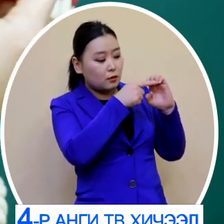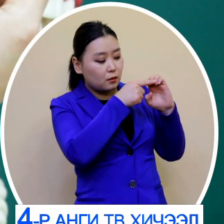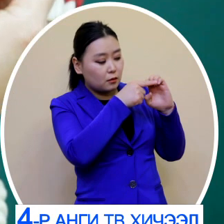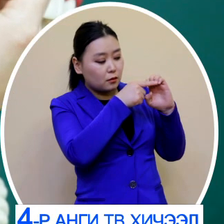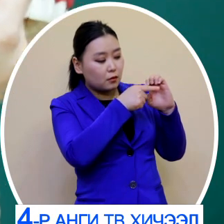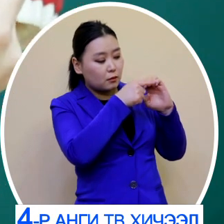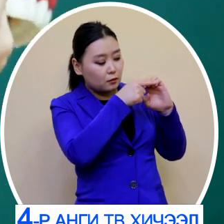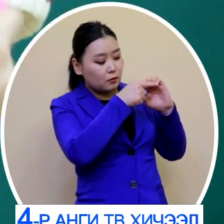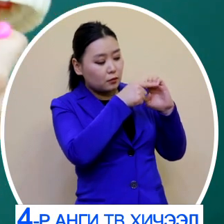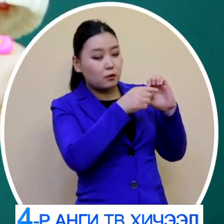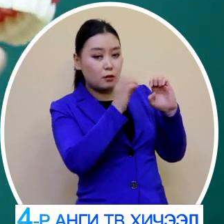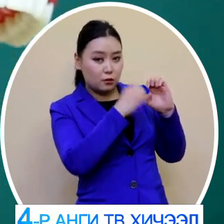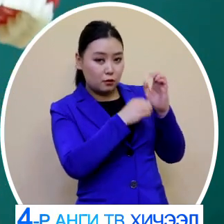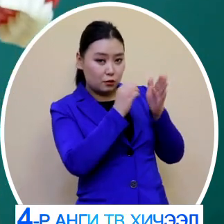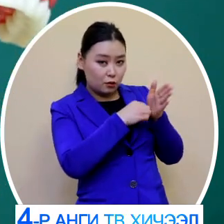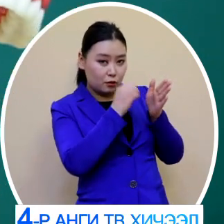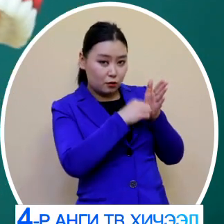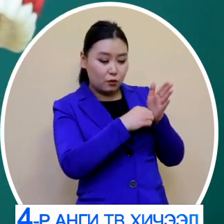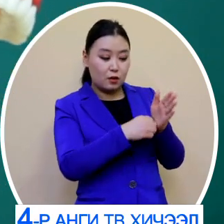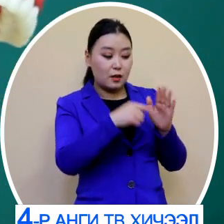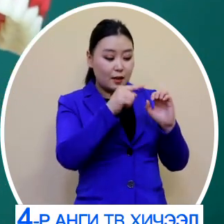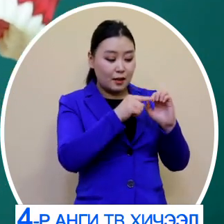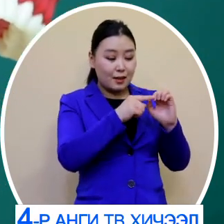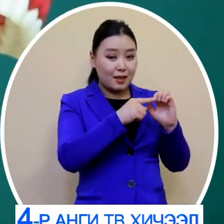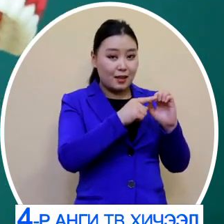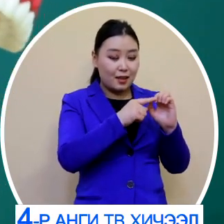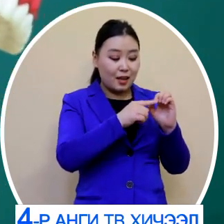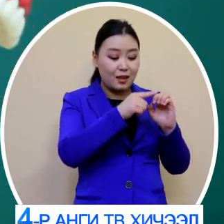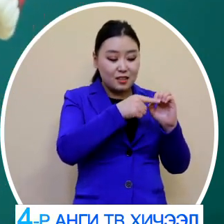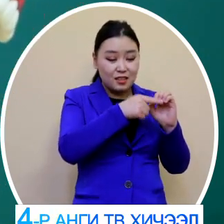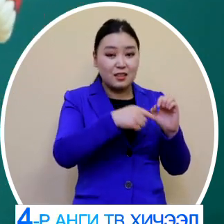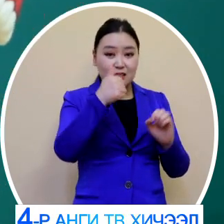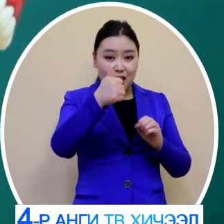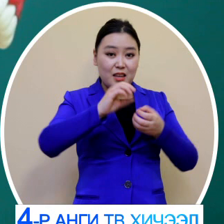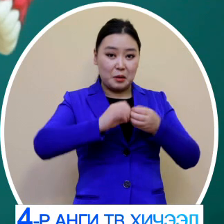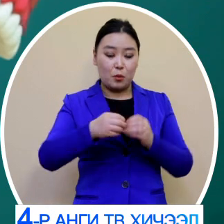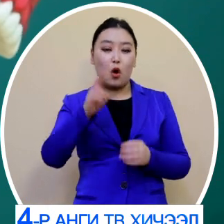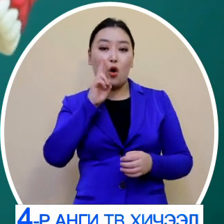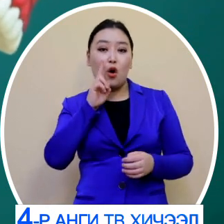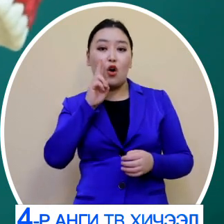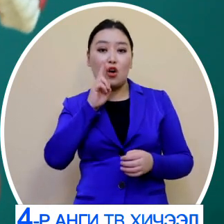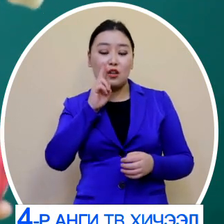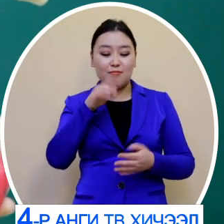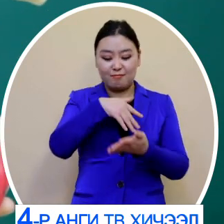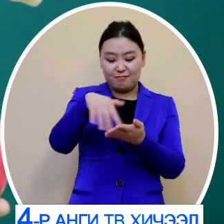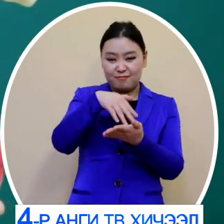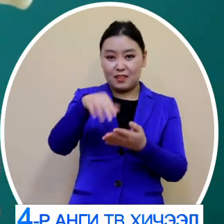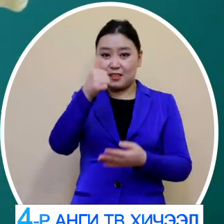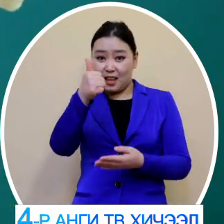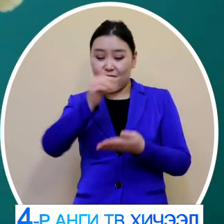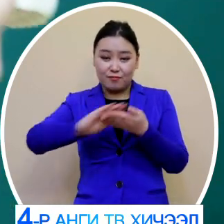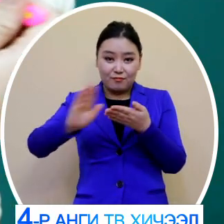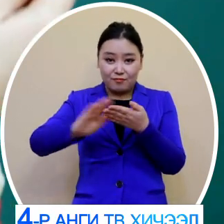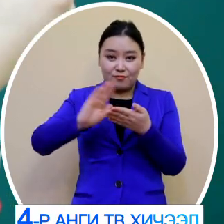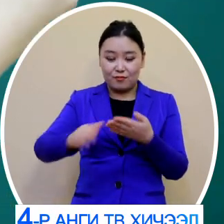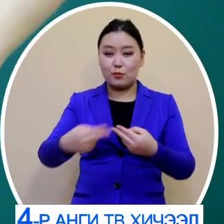чичирхийлээд шүрдэх, чичирхийлээд шүрдэх энэ хөдөлгөөнийг хийснээрээ хоолны бохирдлыг маш сайн цэвэрлэж өгдөг. За, ингээд дээд